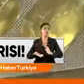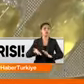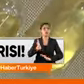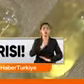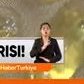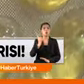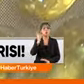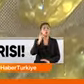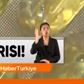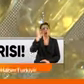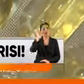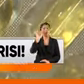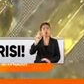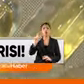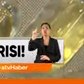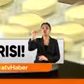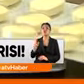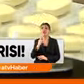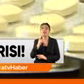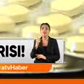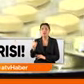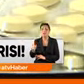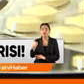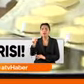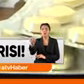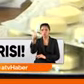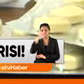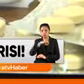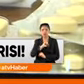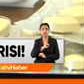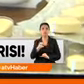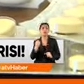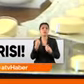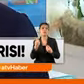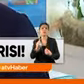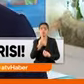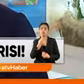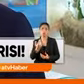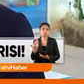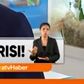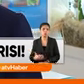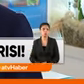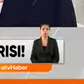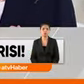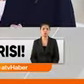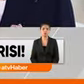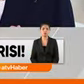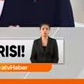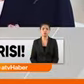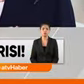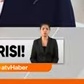Ünlü Profesör Canan Karatay söz konusu takviyelerin faydadan çok zararı olduğunu söylüyor. Yazık paranıza pulunuza.